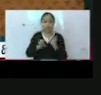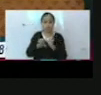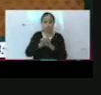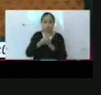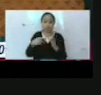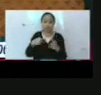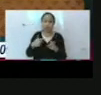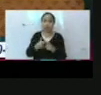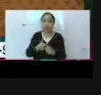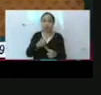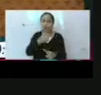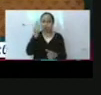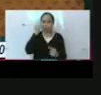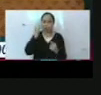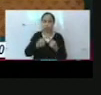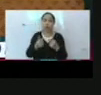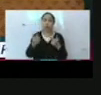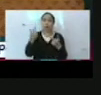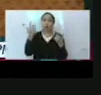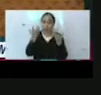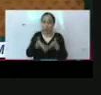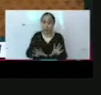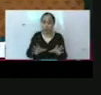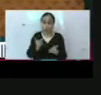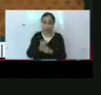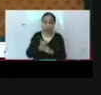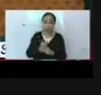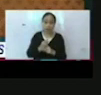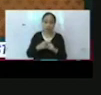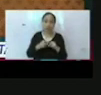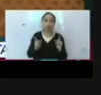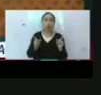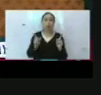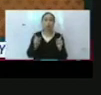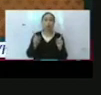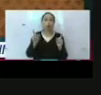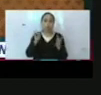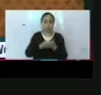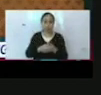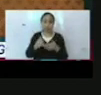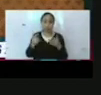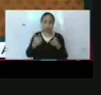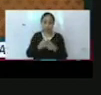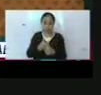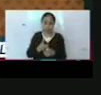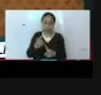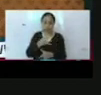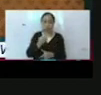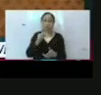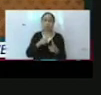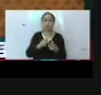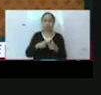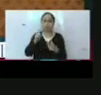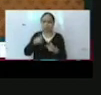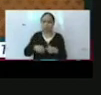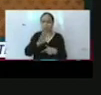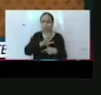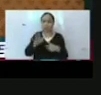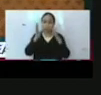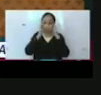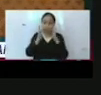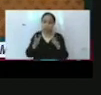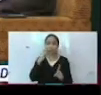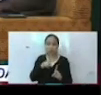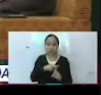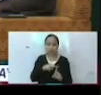Amen. If ang purpose mo ay makatapos doon sa takbo na yon, then dapat ang focus mo nandoon din lang sa purpose na